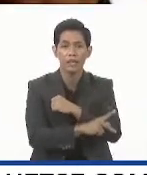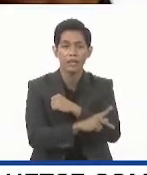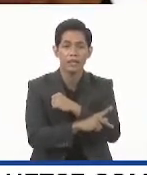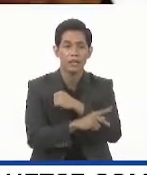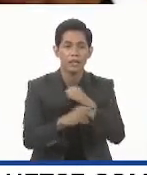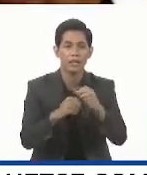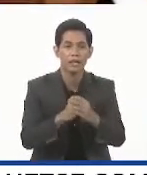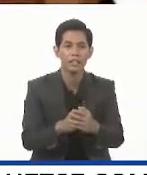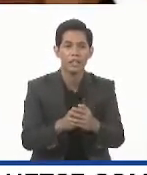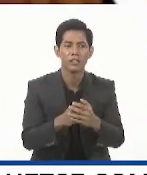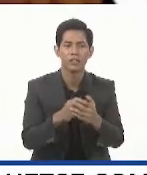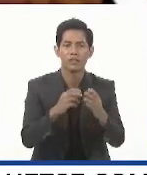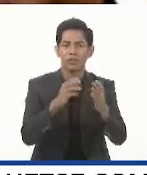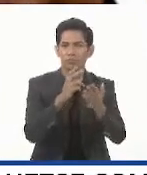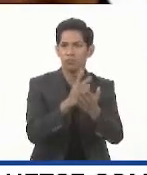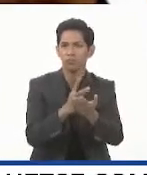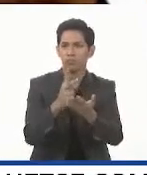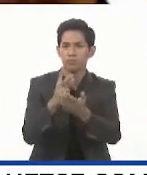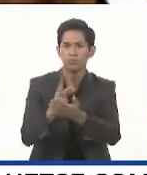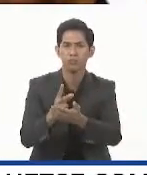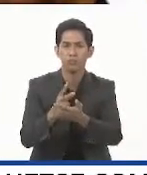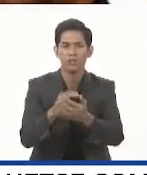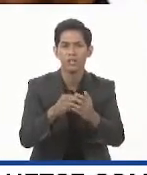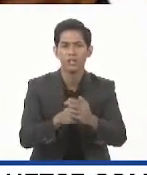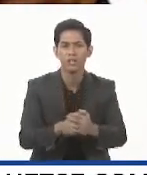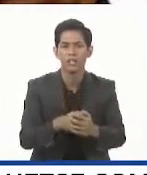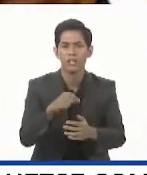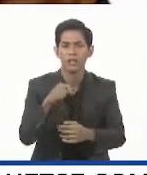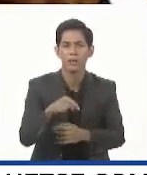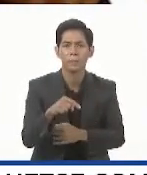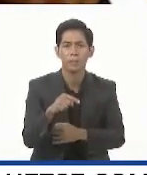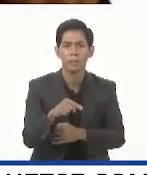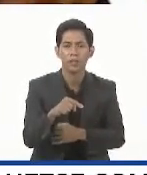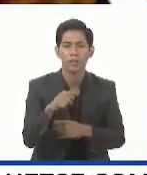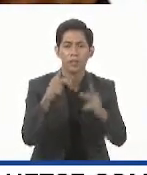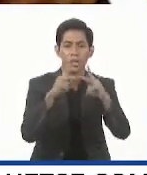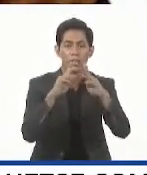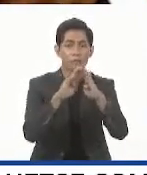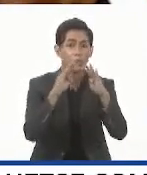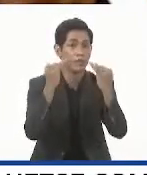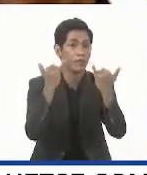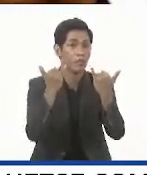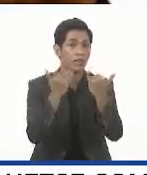munisipyo. At ako naman, binabasa akin, up to barangay level, up to the